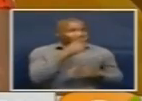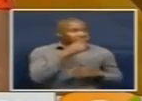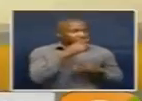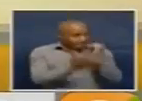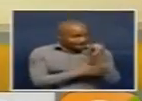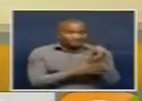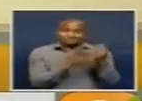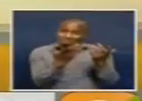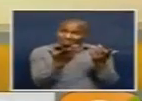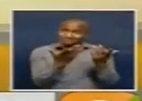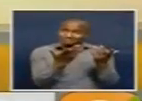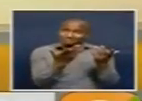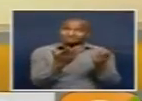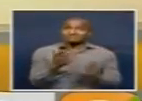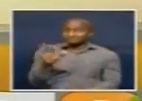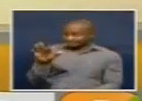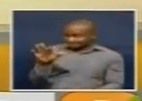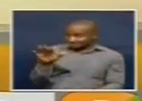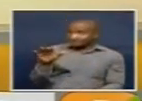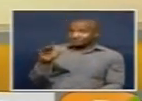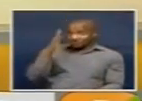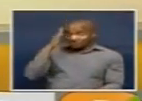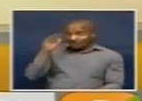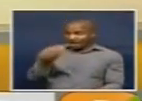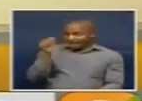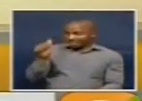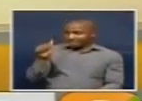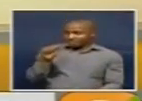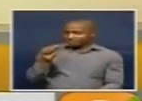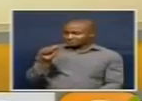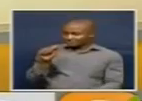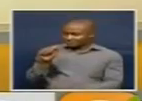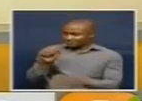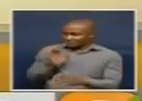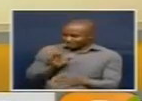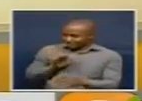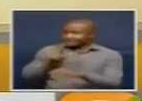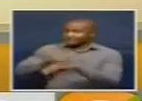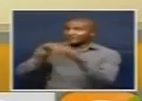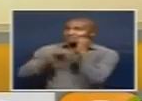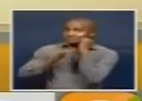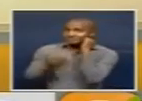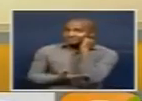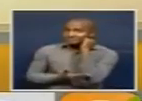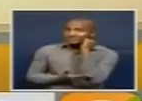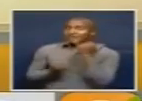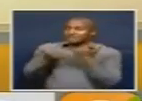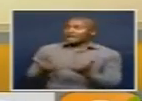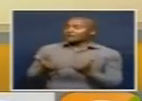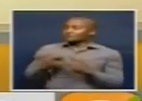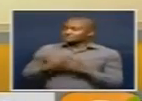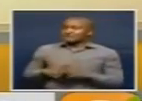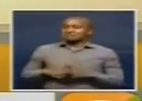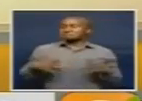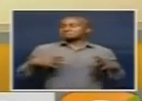pia yako makusudi yako. Unajua kuna wanawake wengine bibi safari sasa ameshika mimba anajua sasa ndo nimempata njia. Maana kuna